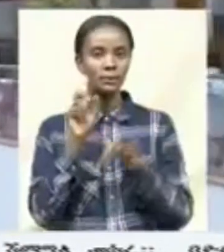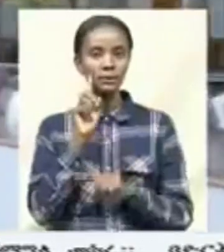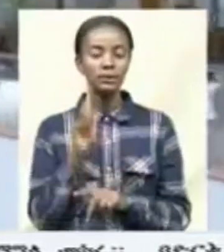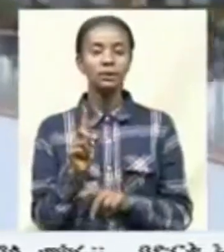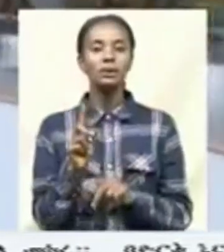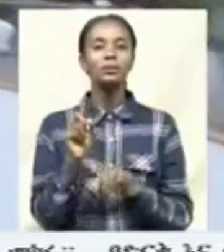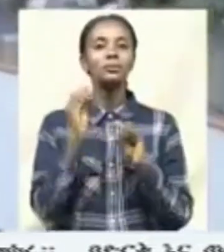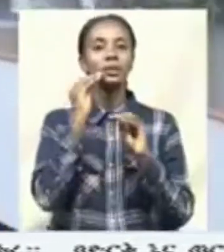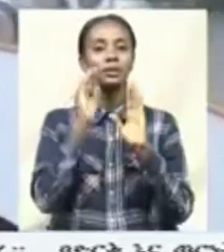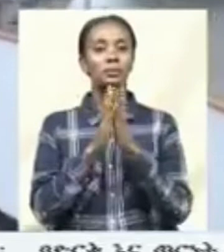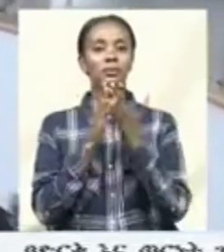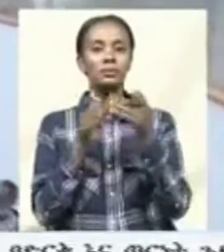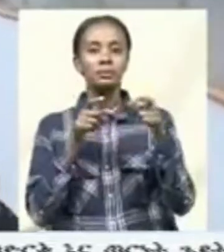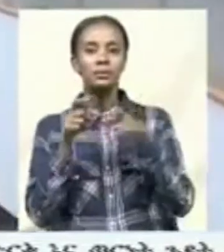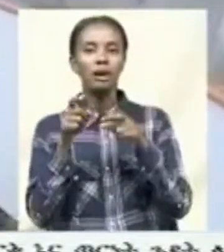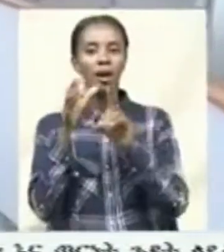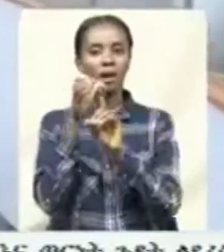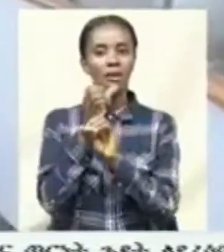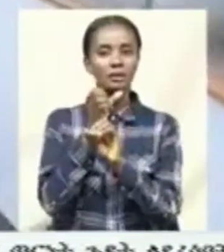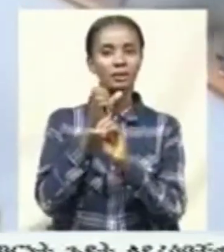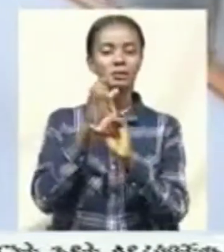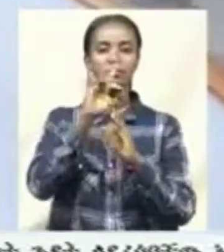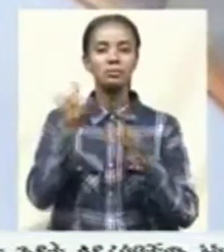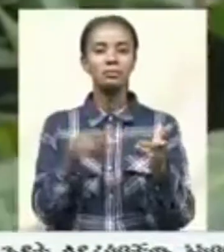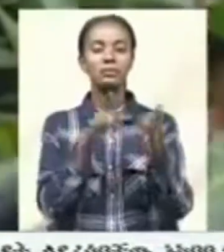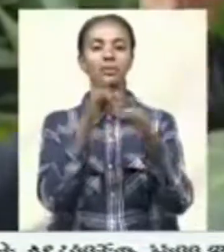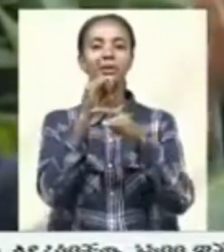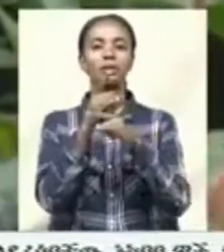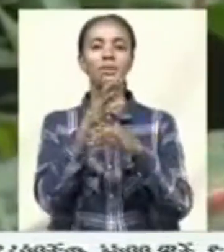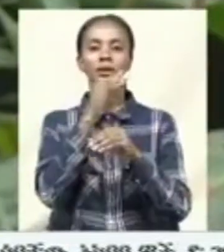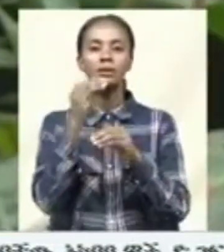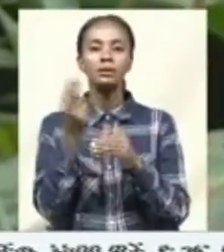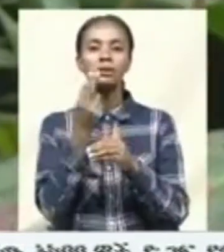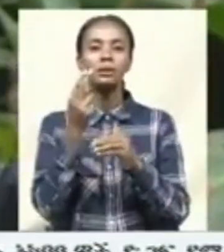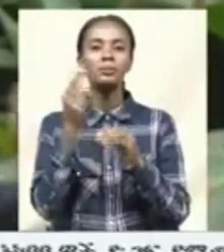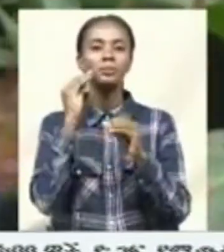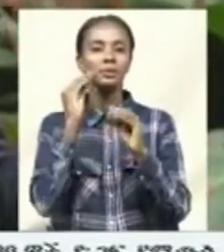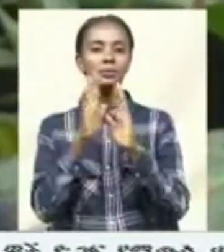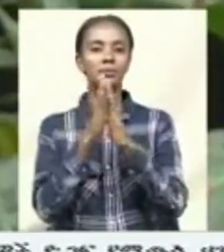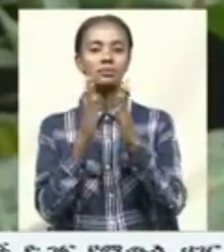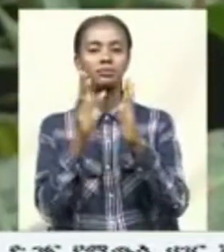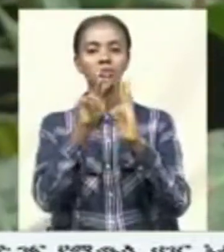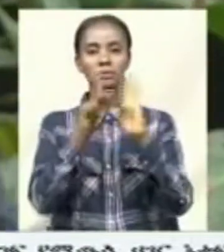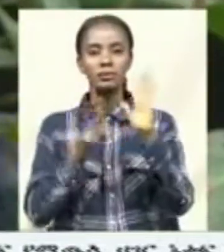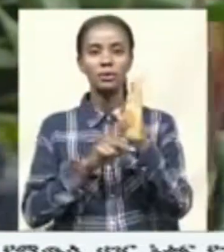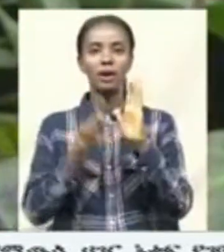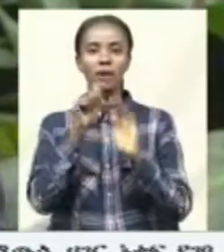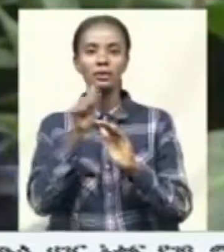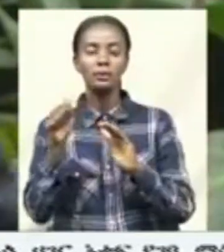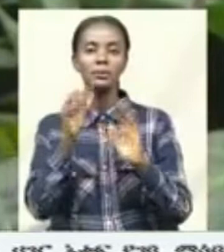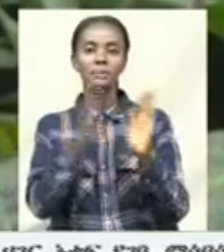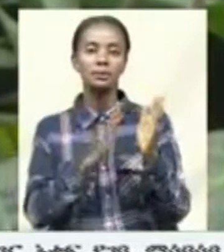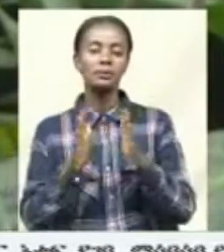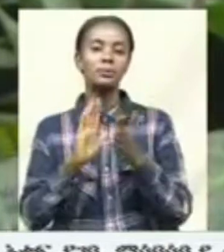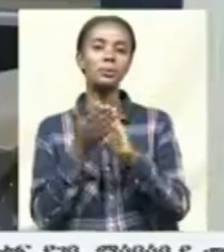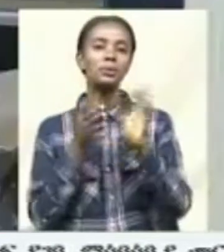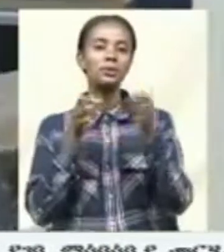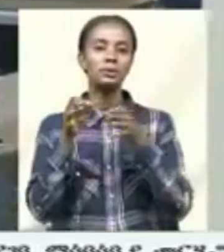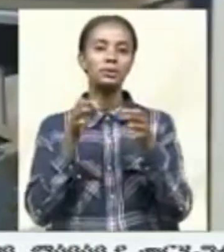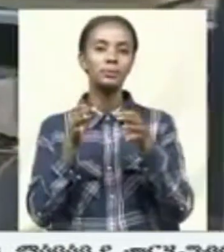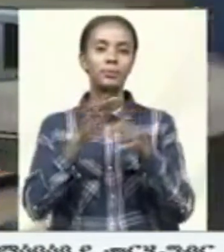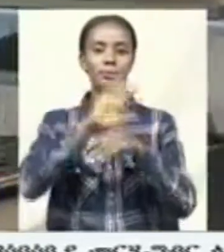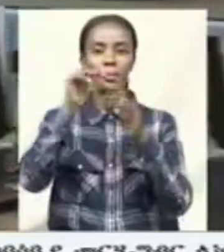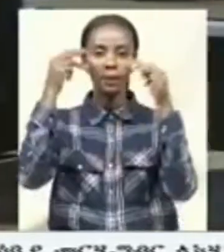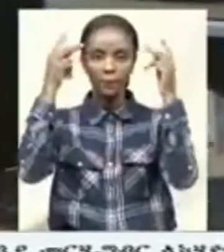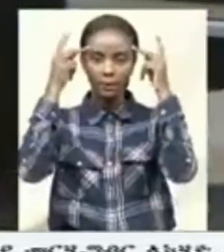የቤተ መጻሕፍቱን አስተዳደርና አያያዝ ለማዘመን የሚያግዝ የቤተ መጻሕፍት ፖሊሲ በአዲስ አበባ ዩኒቨርሲቲ የተዘጋጀ እንደሚገኝም ገልጿል።